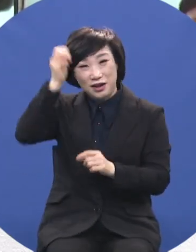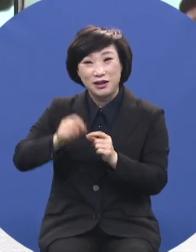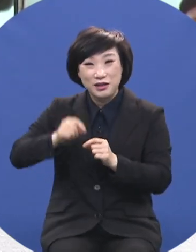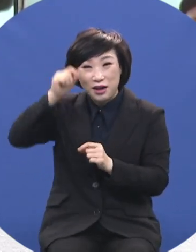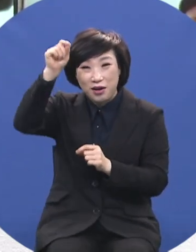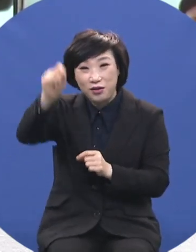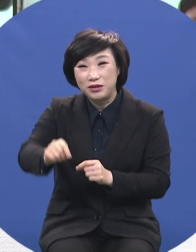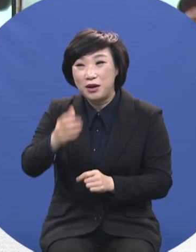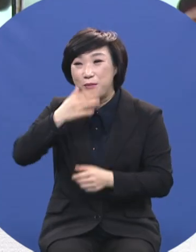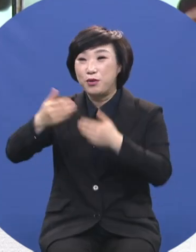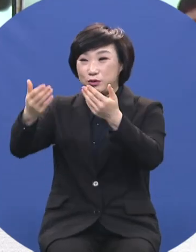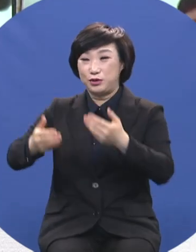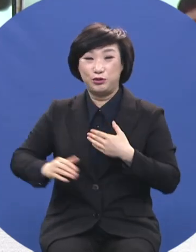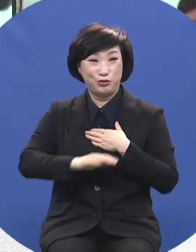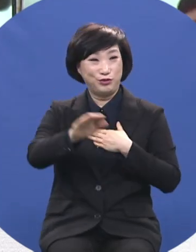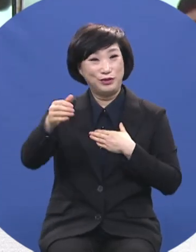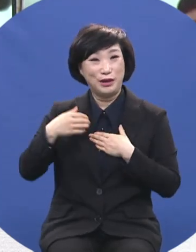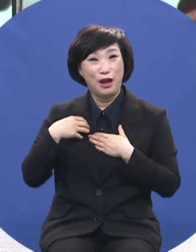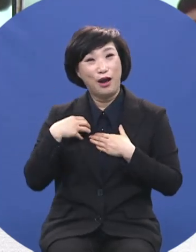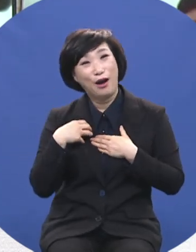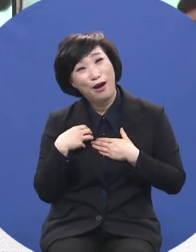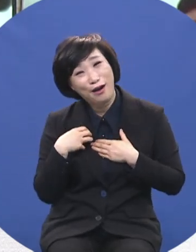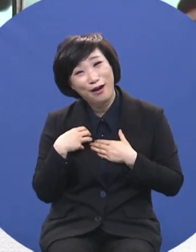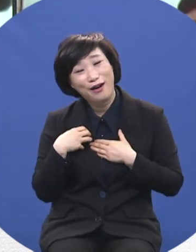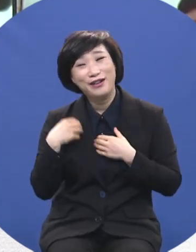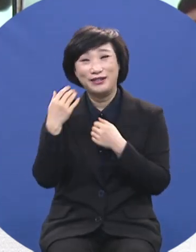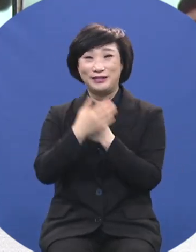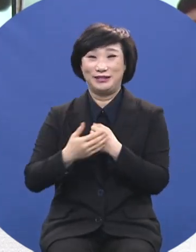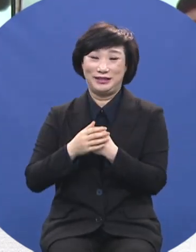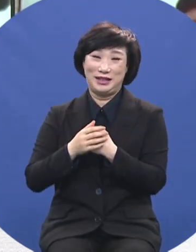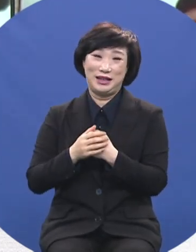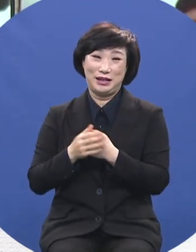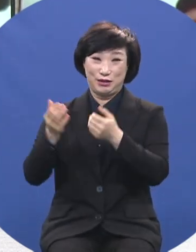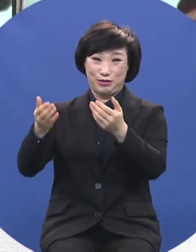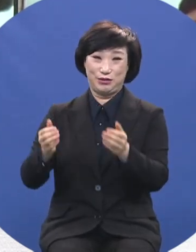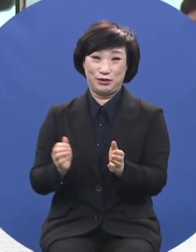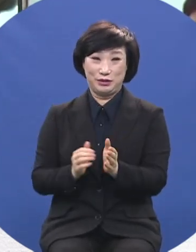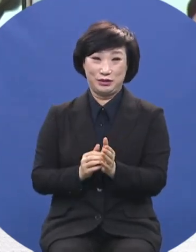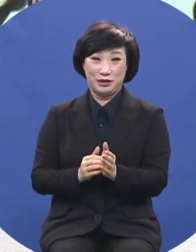주신 우리에게 감당할 수 없는 은혜의 작품입니다.